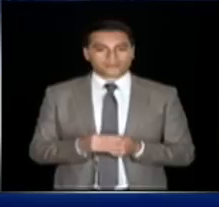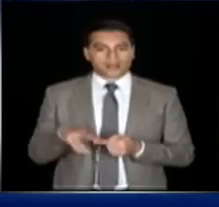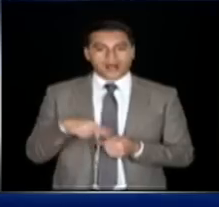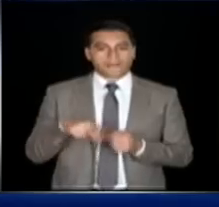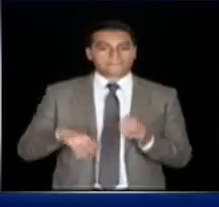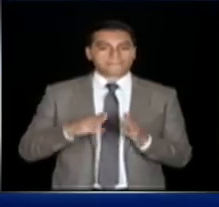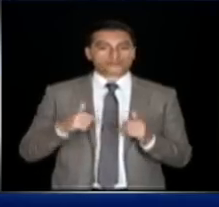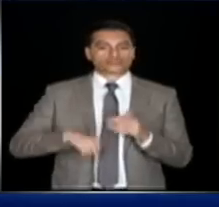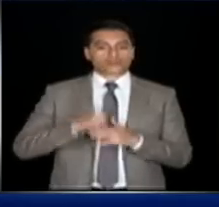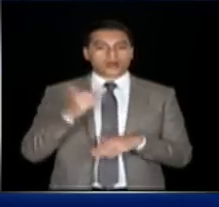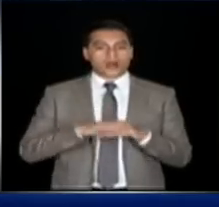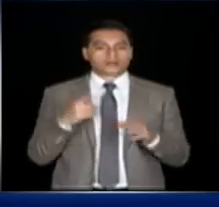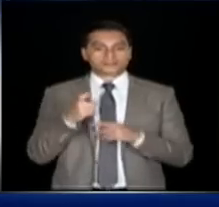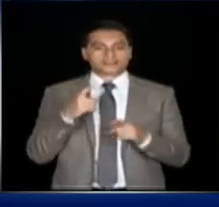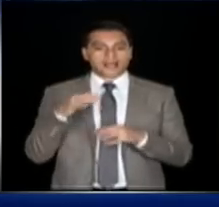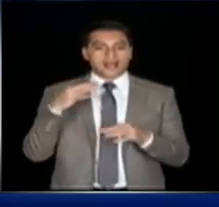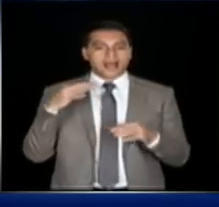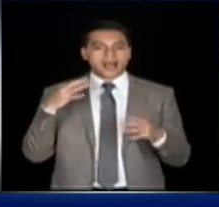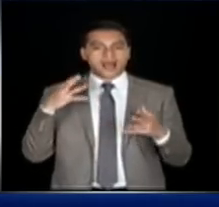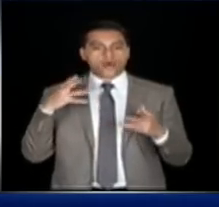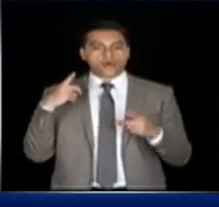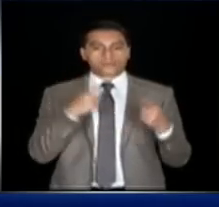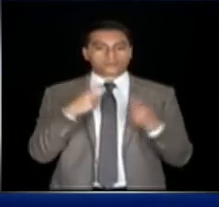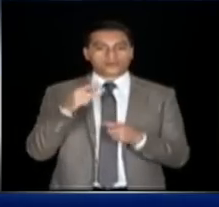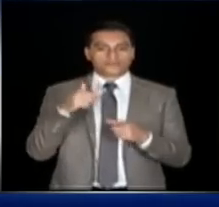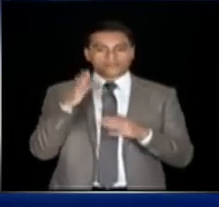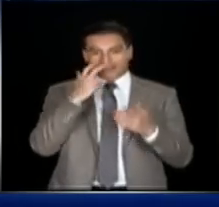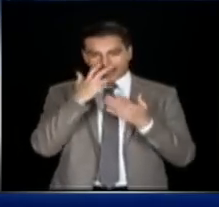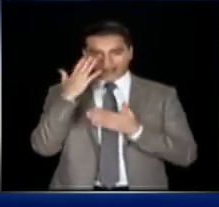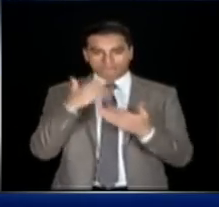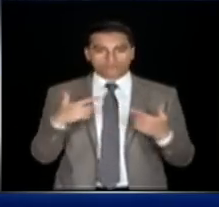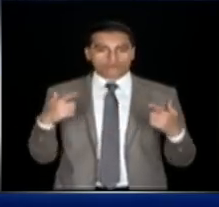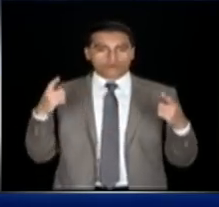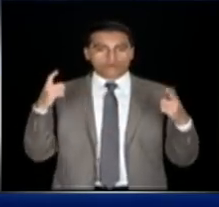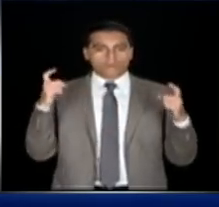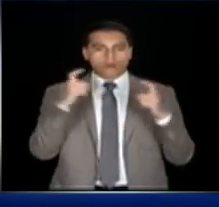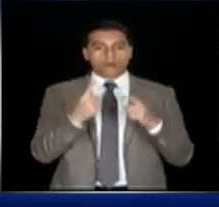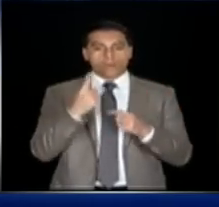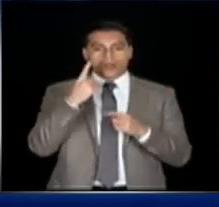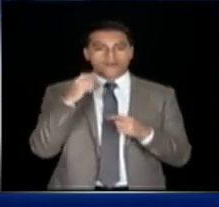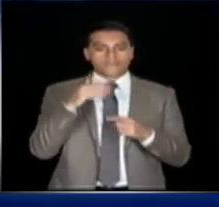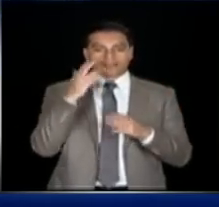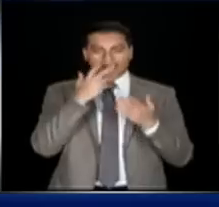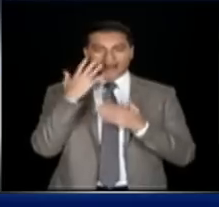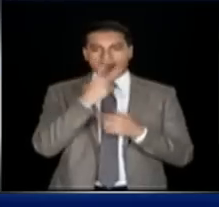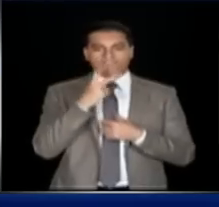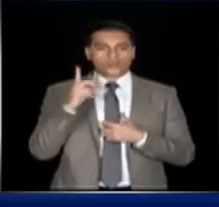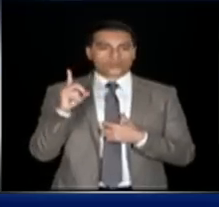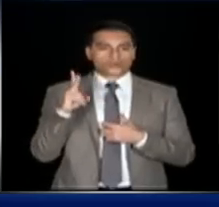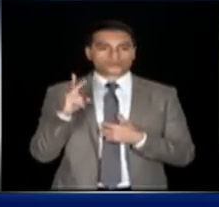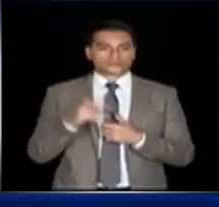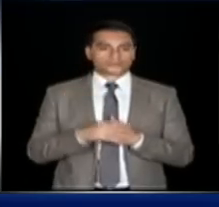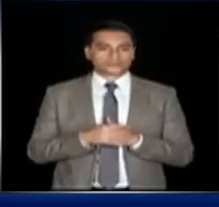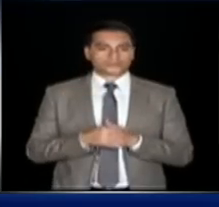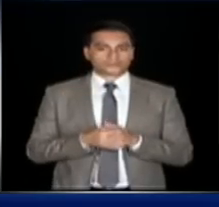من هو اللاعب المصري الاكثر تسجيلا للاهداف بمباراه واحده في تاريخ الاولمبياد